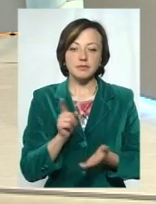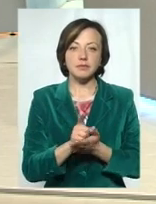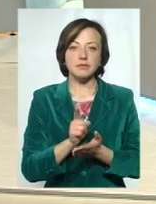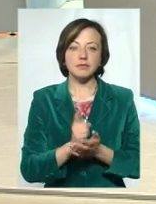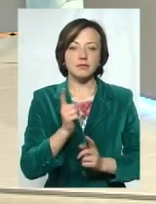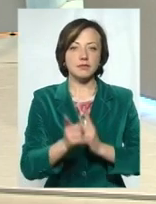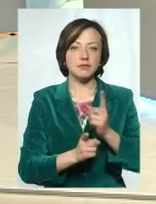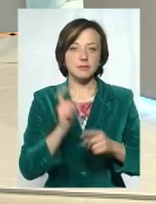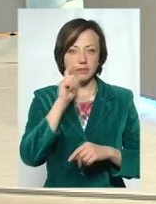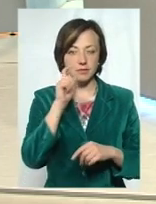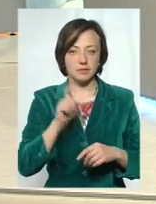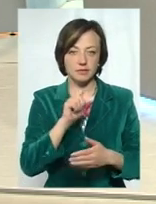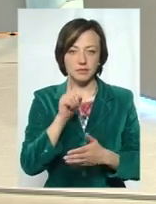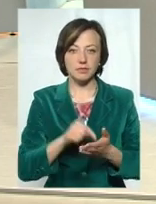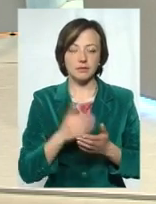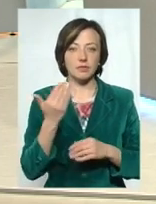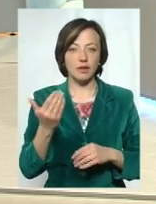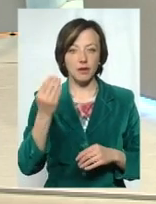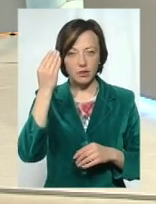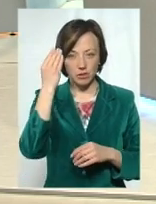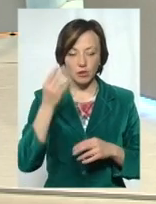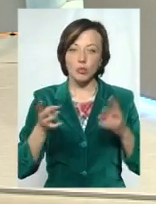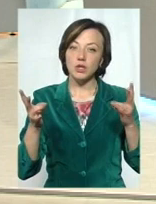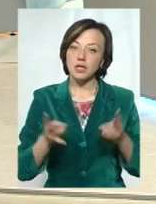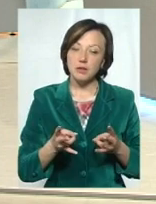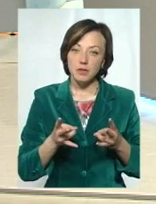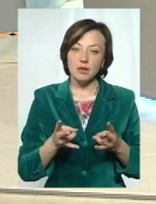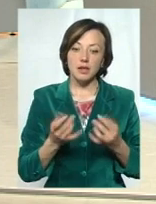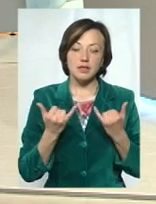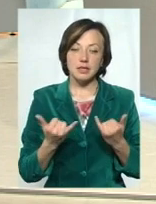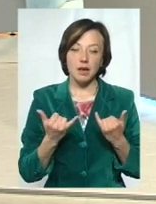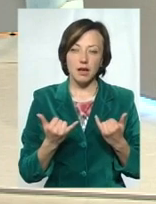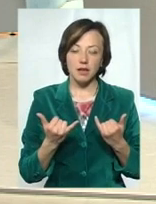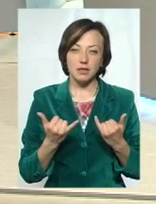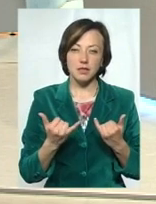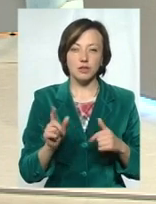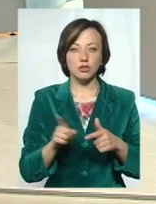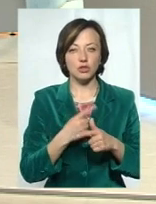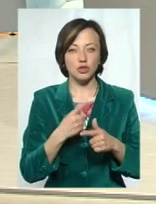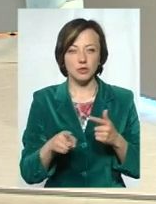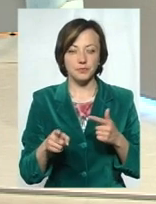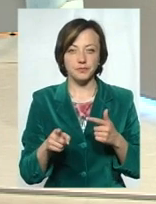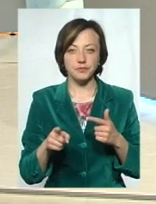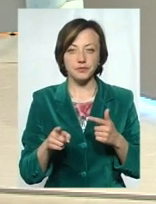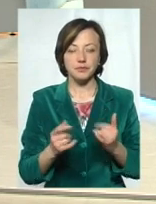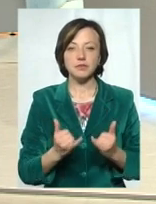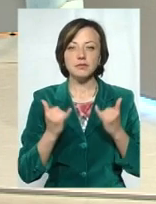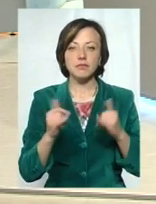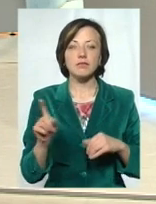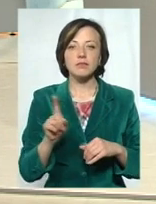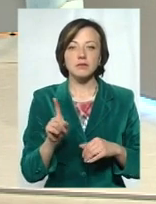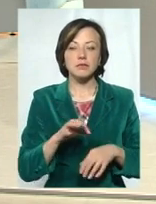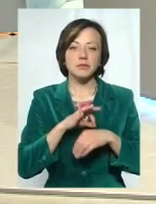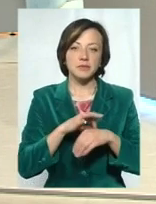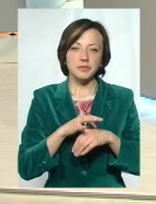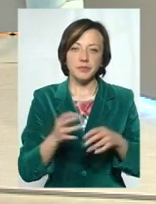реформа в Україні? На ваше переконання, потрібна вона саме зараз, чи для того, щоб її